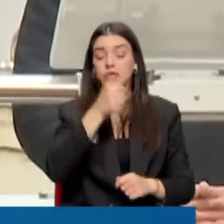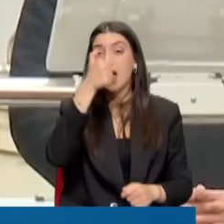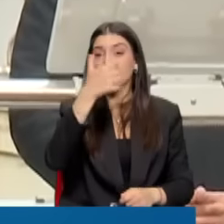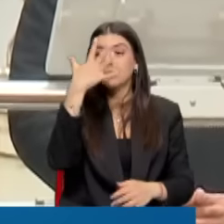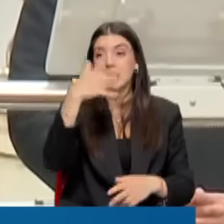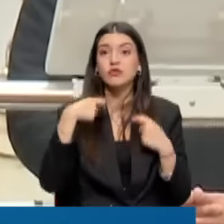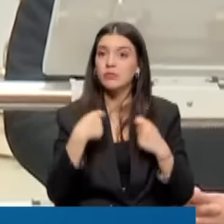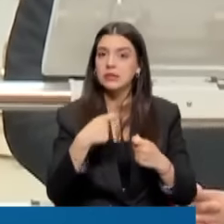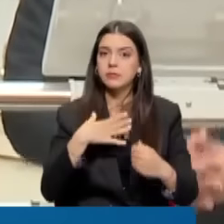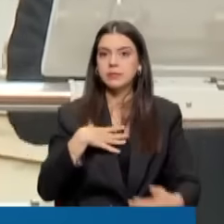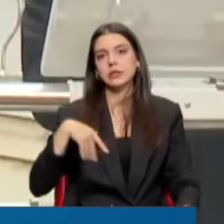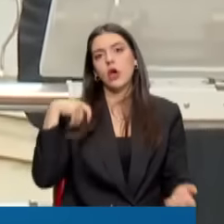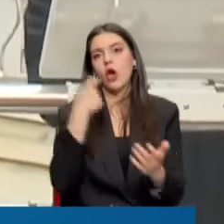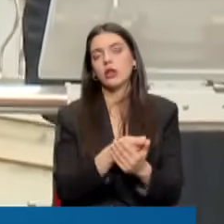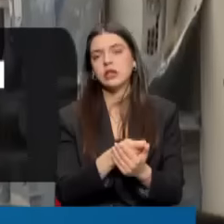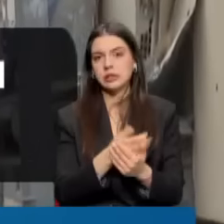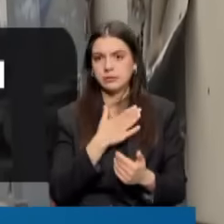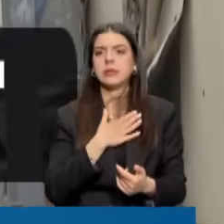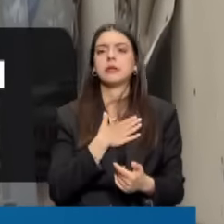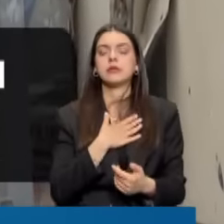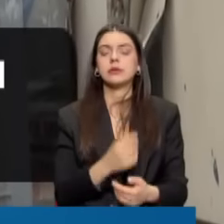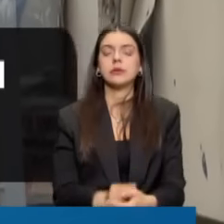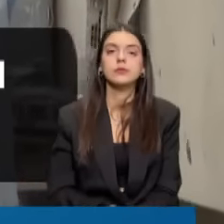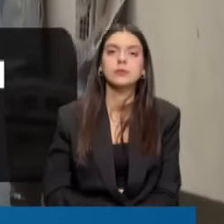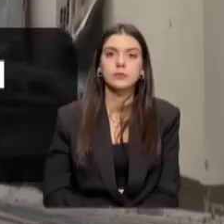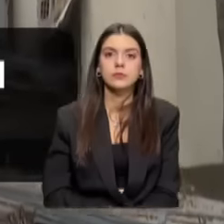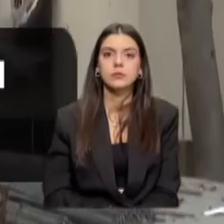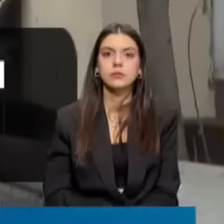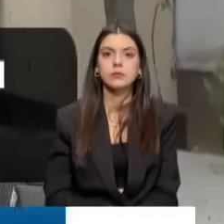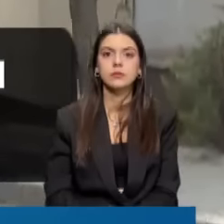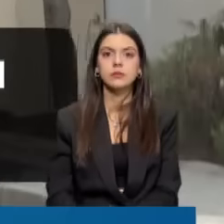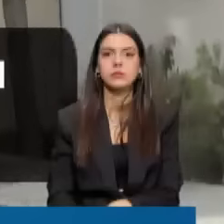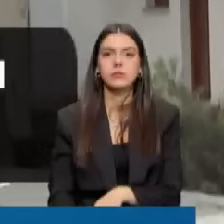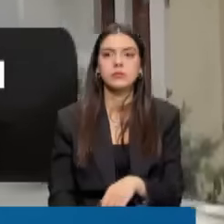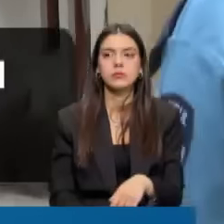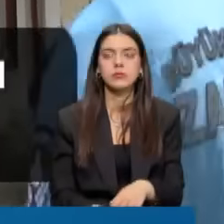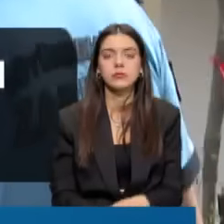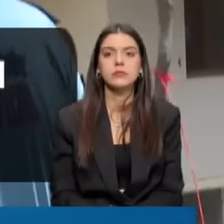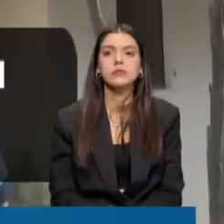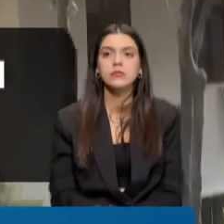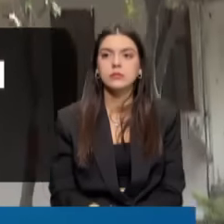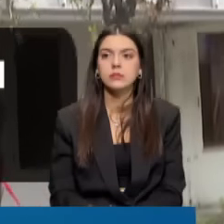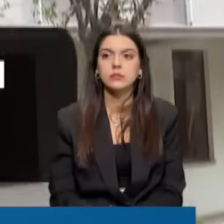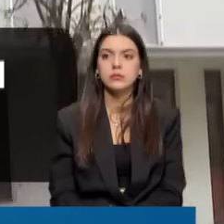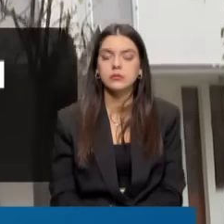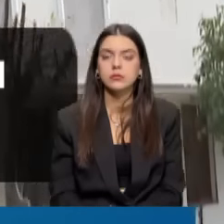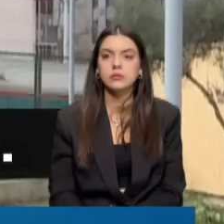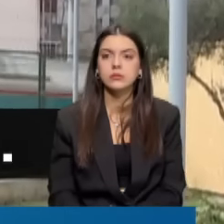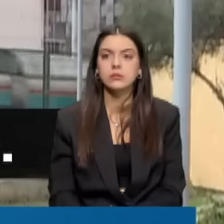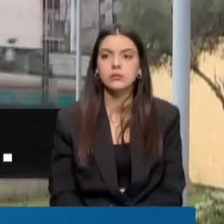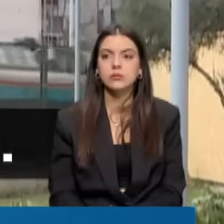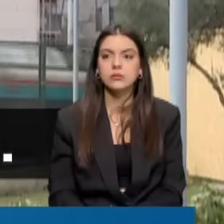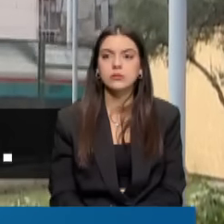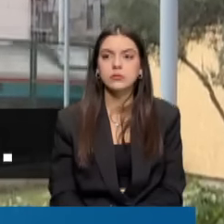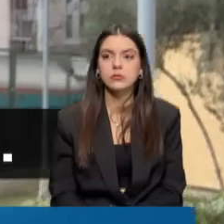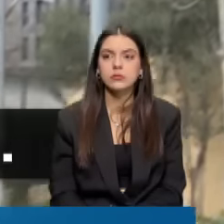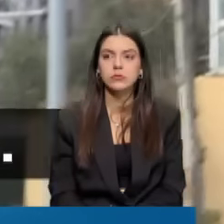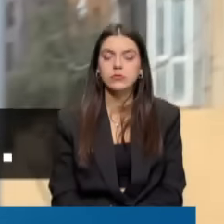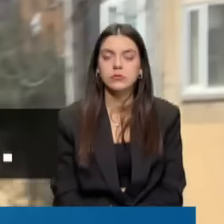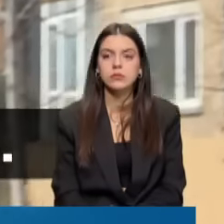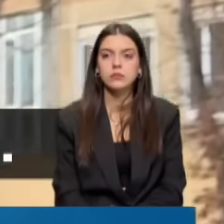dönüştüreceğiz karşılayacağız Biz hedefimiz 50.000 riskli konutu dönüştürmek Ama bu sayıyı daha çok arttırabiliriz Yeter ki kamu